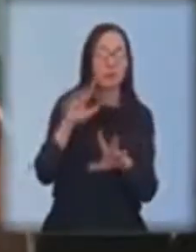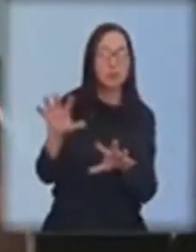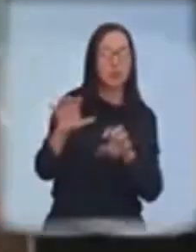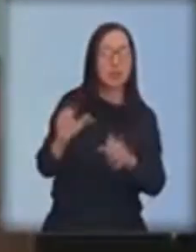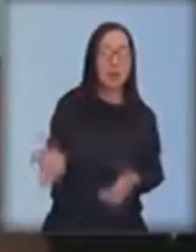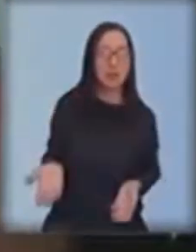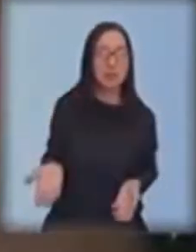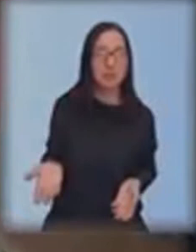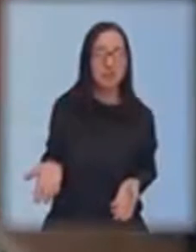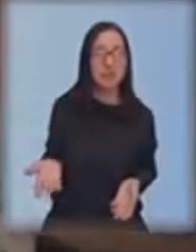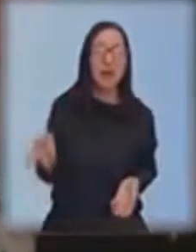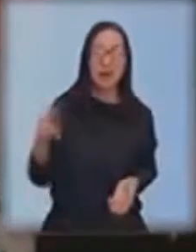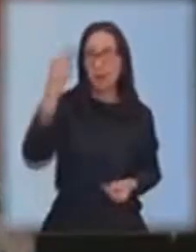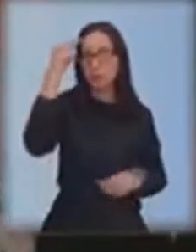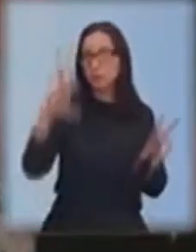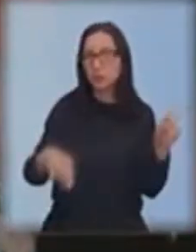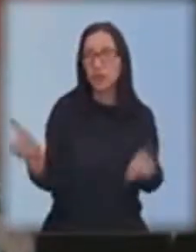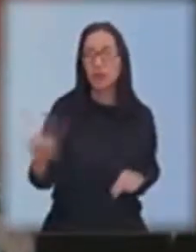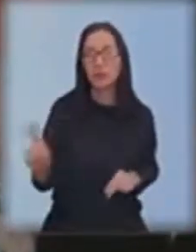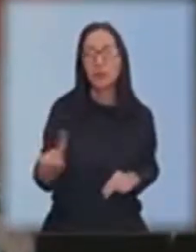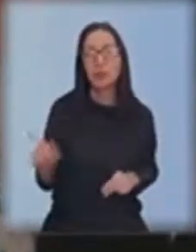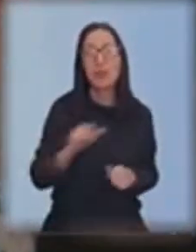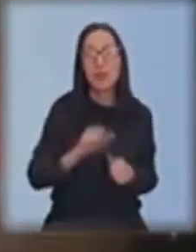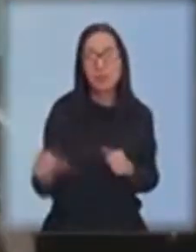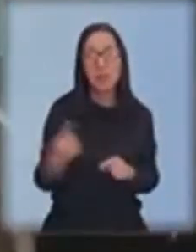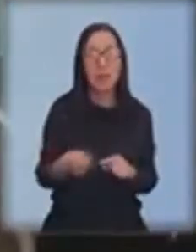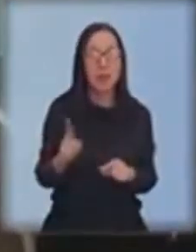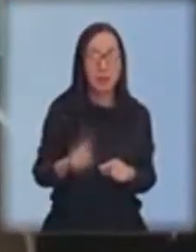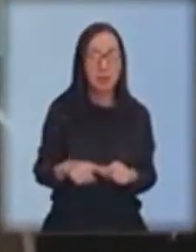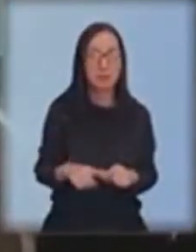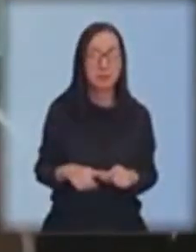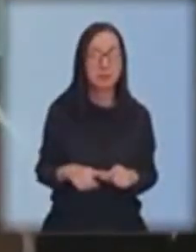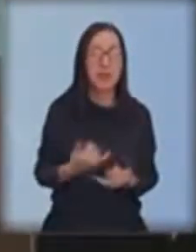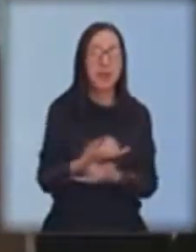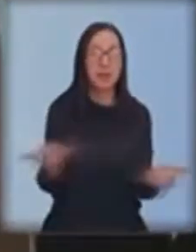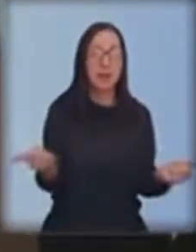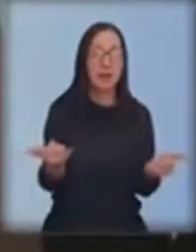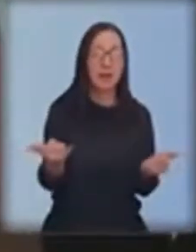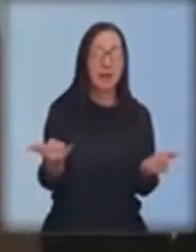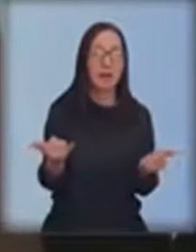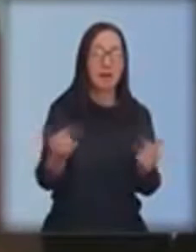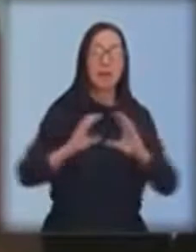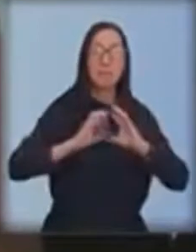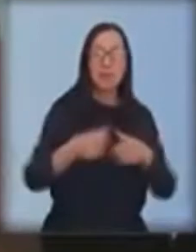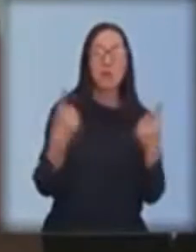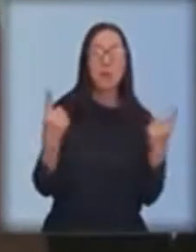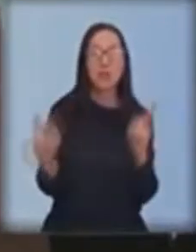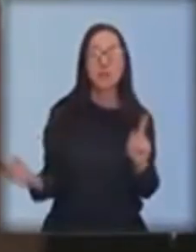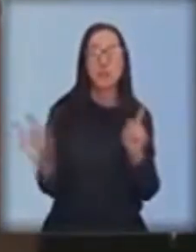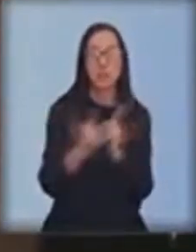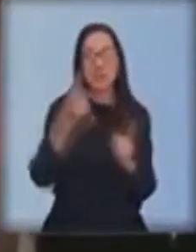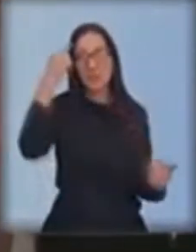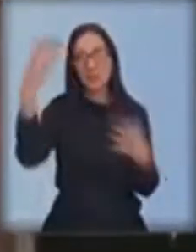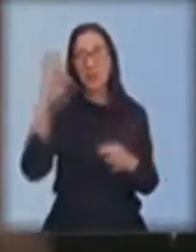чувствительности. Я считаю, что именно поэтому для мира важно встречаться